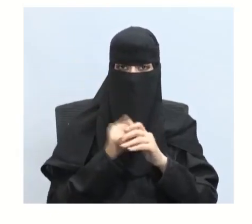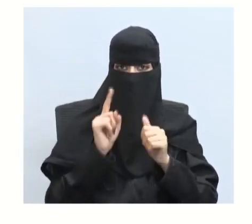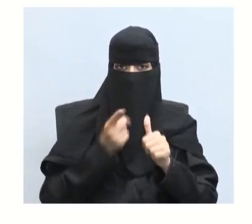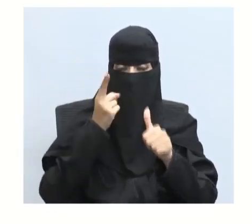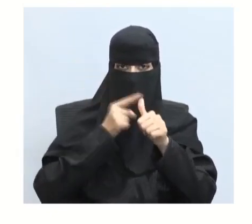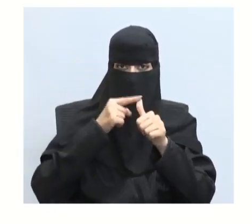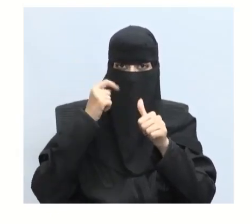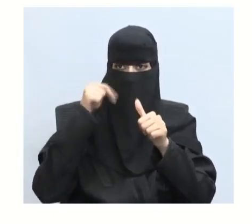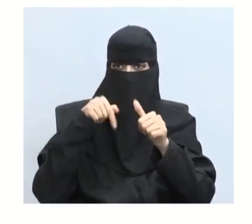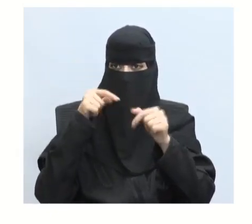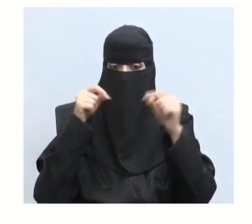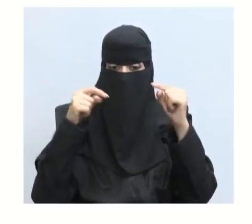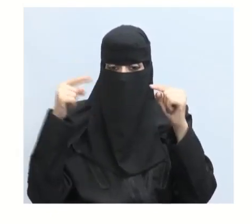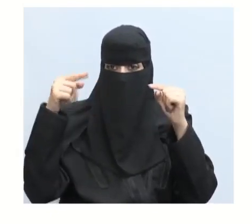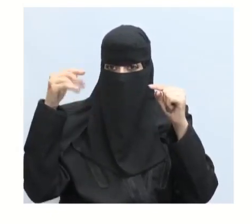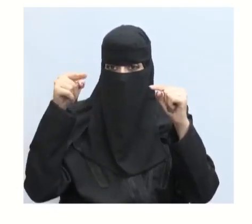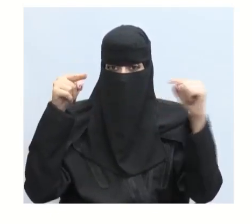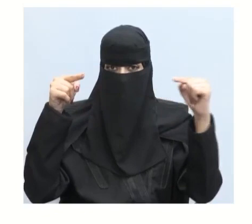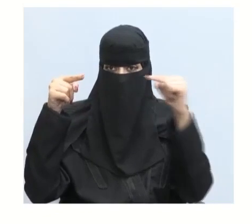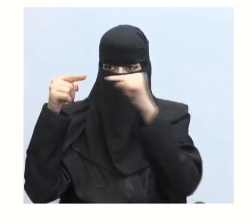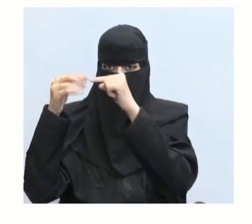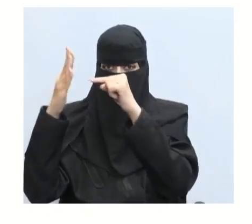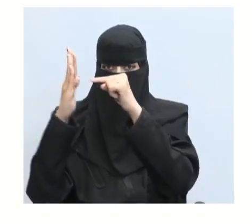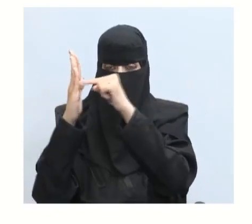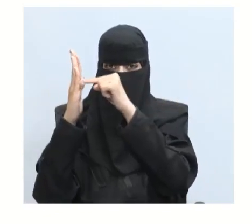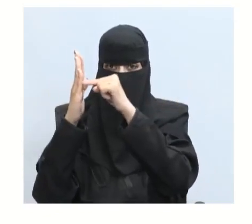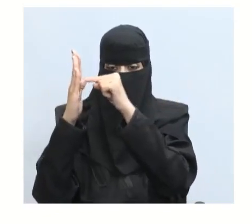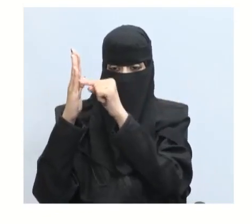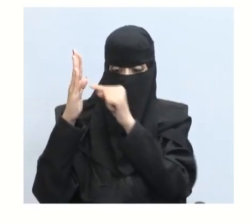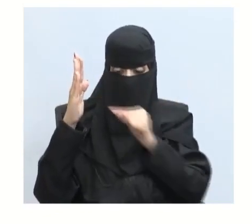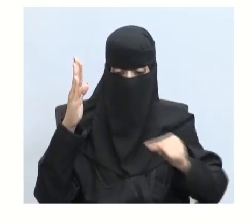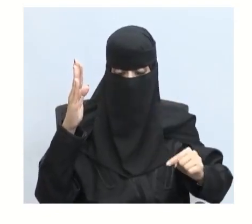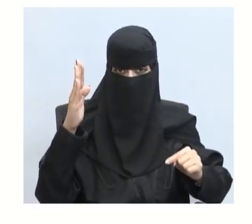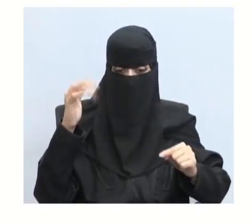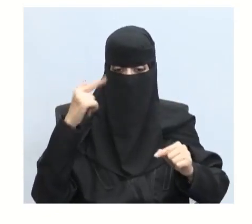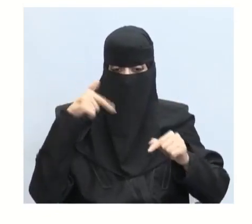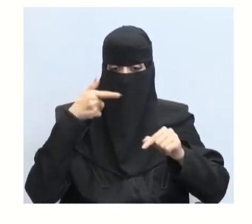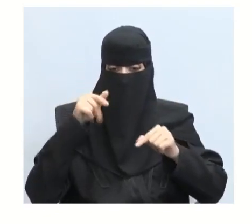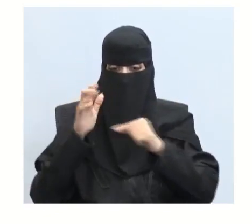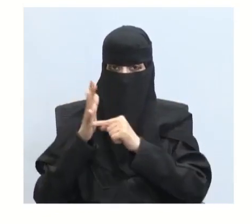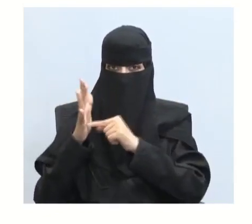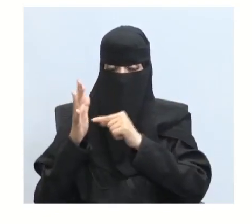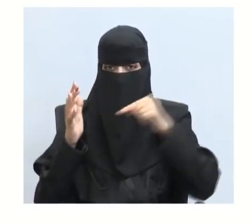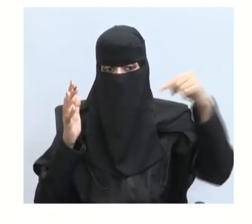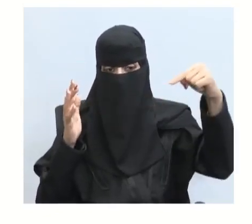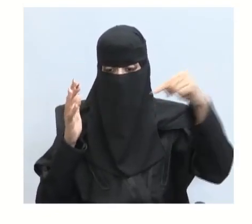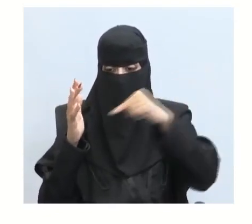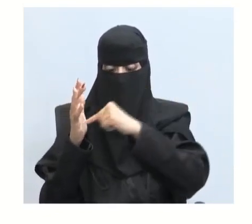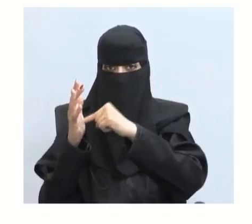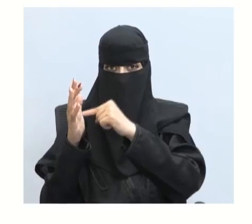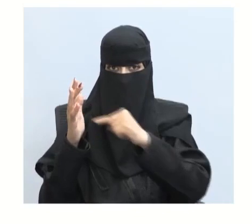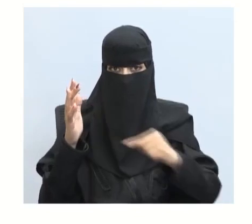الاول يسقط موازي للمحور ينعكس مار في البؤره الشعاع الثاني يسقط مارا في البؤره